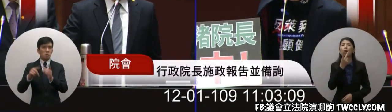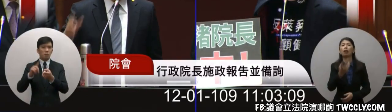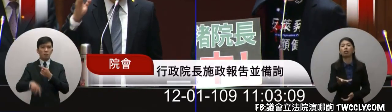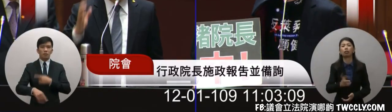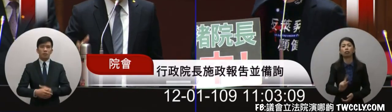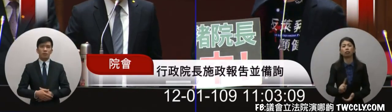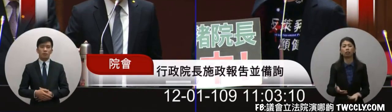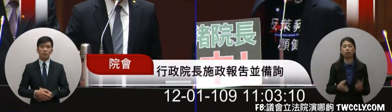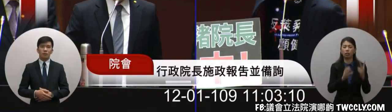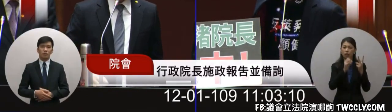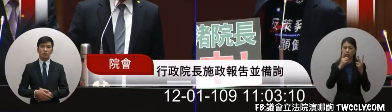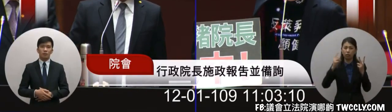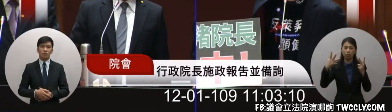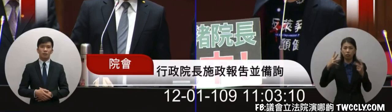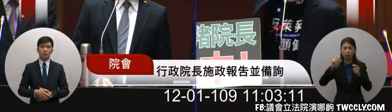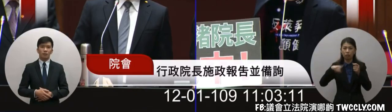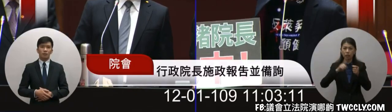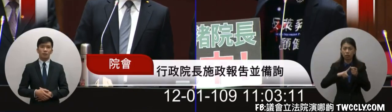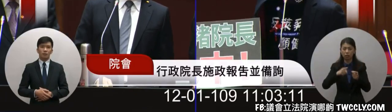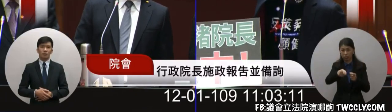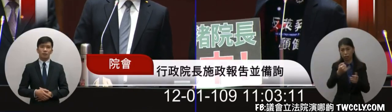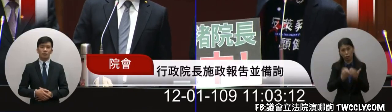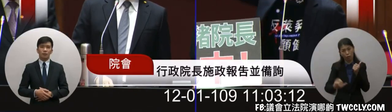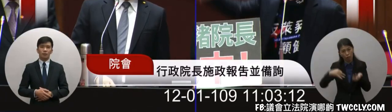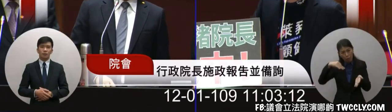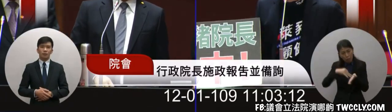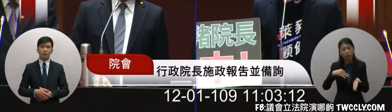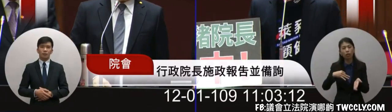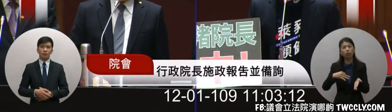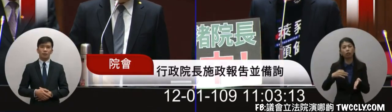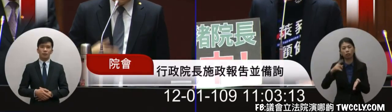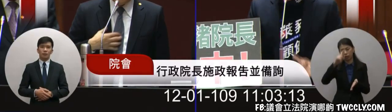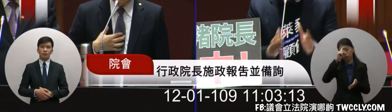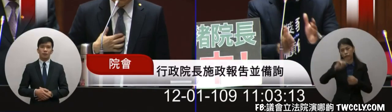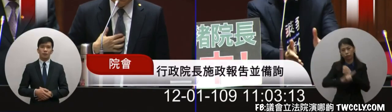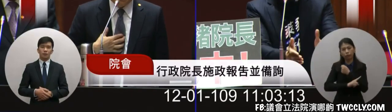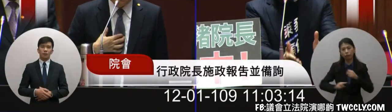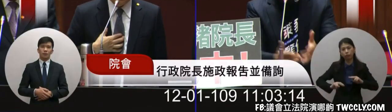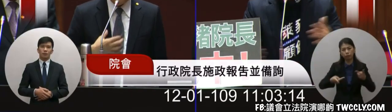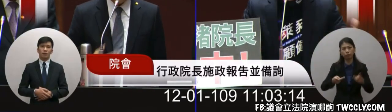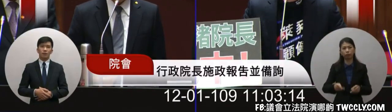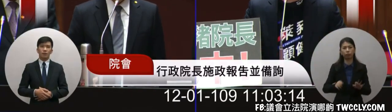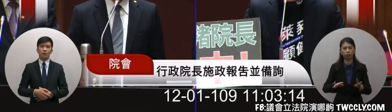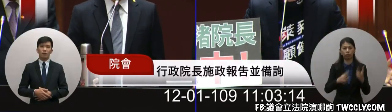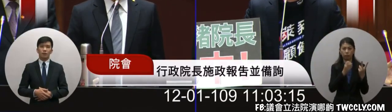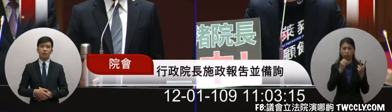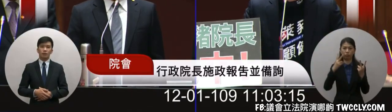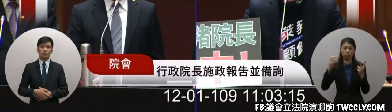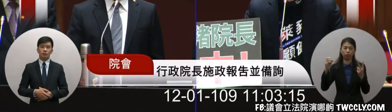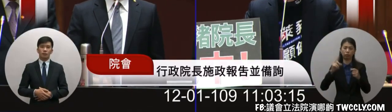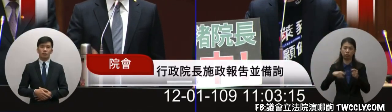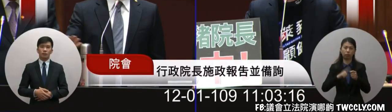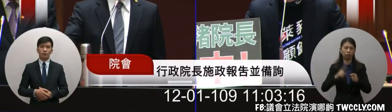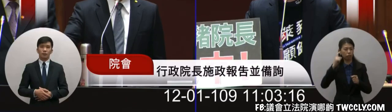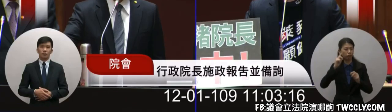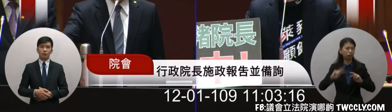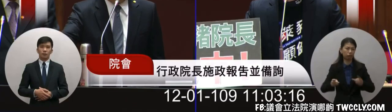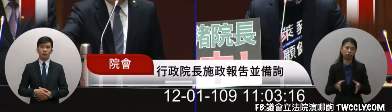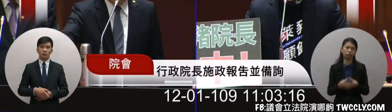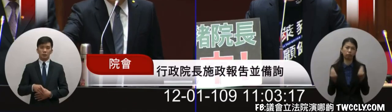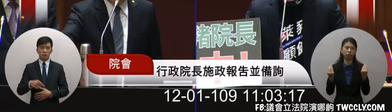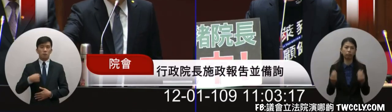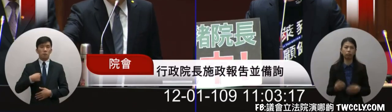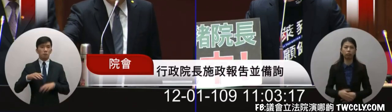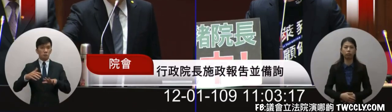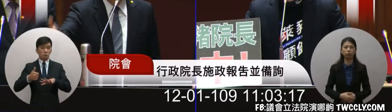呢，2018年苏巧慧还联署说要修这个法。结果现在2020年，你居然不让他修？ 你现在看我在